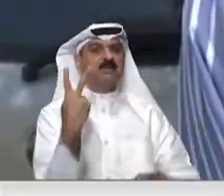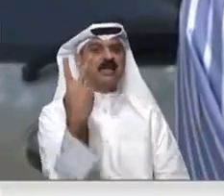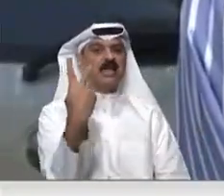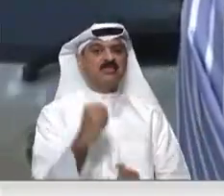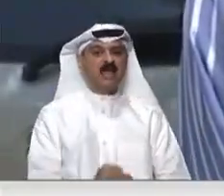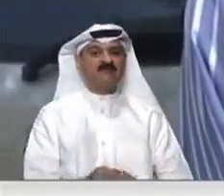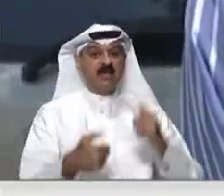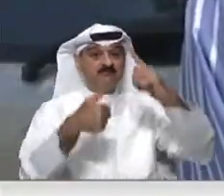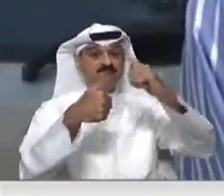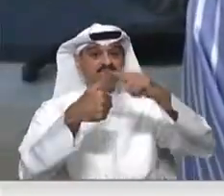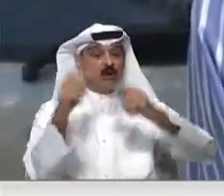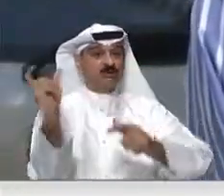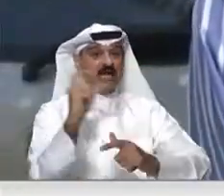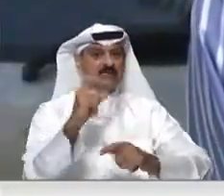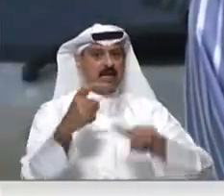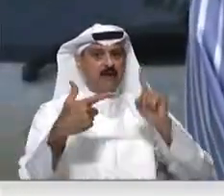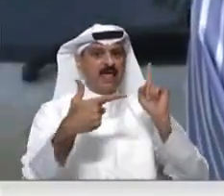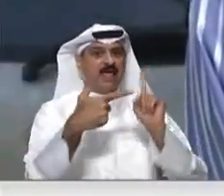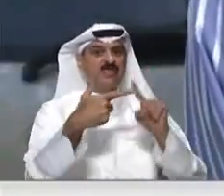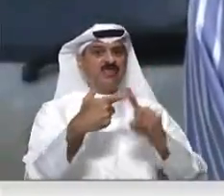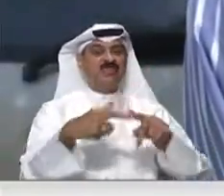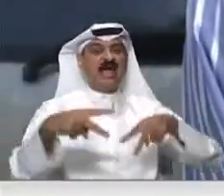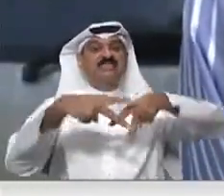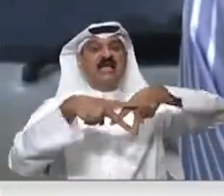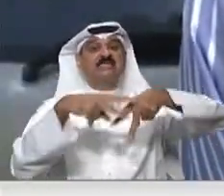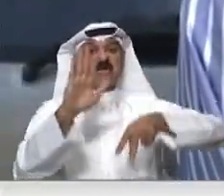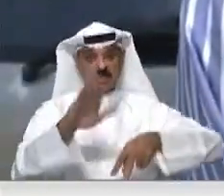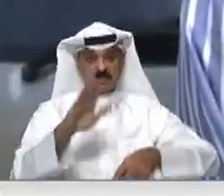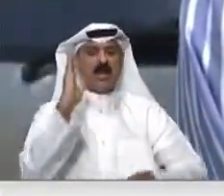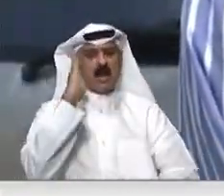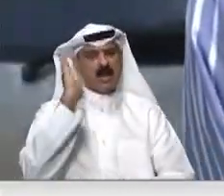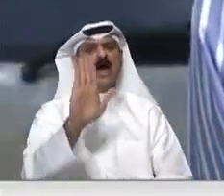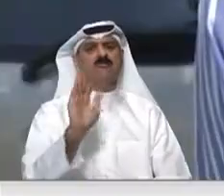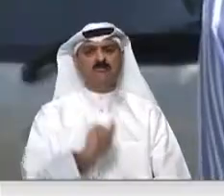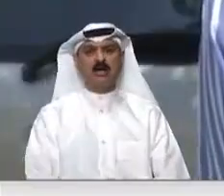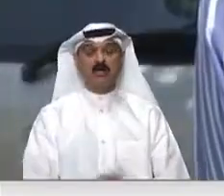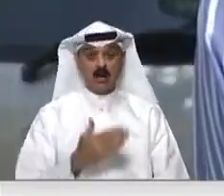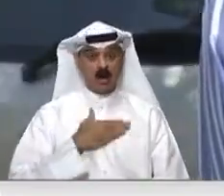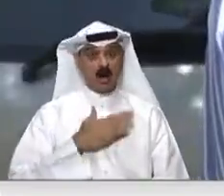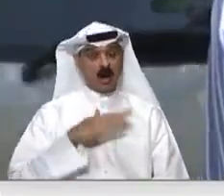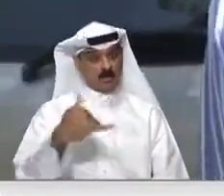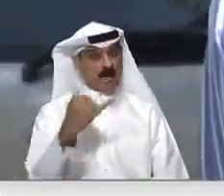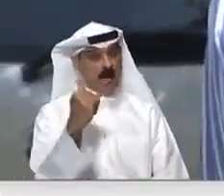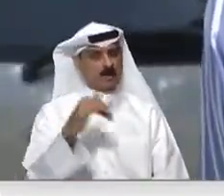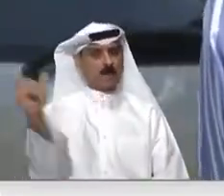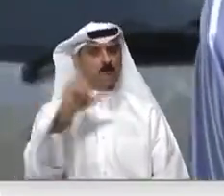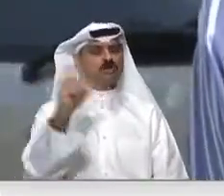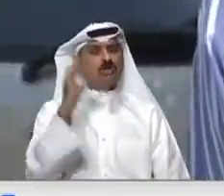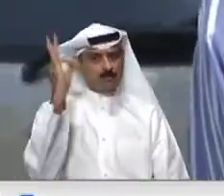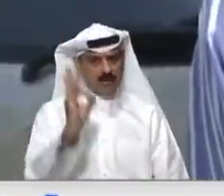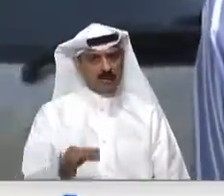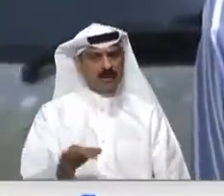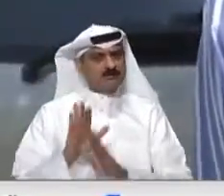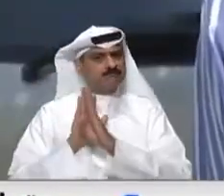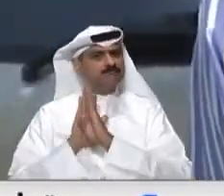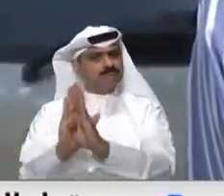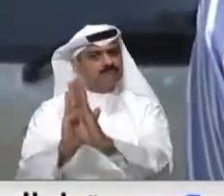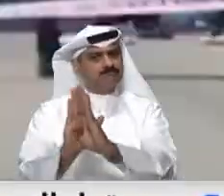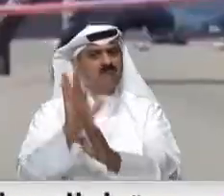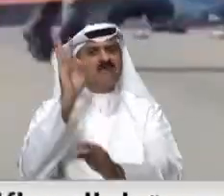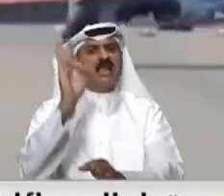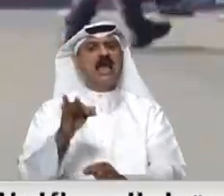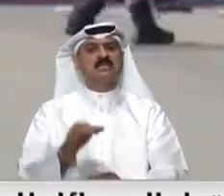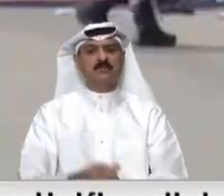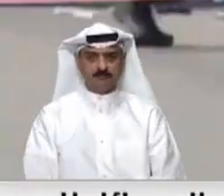يمشي بوتائر سريعة، وإذا لم يكن هناك ردود أفعال حقيقية تردع الاحتلال هذا